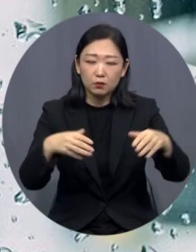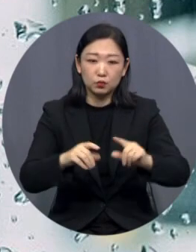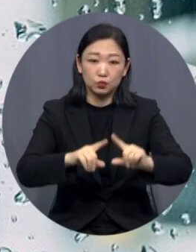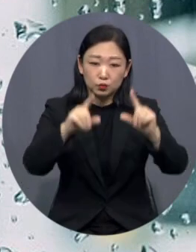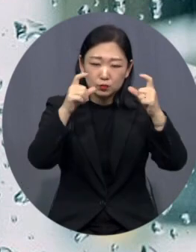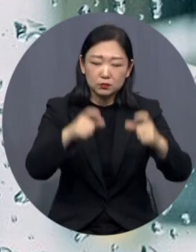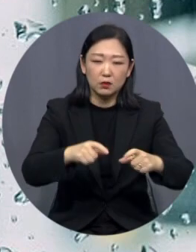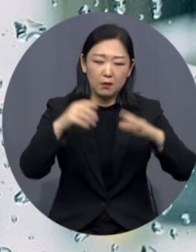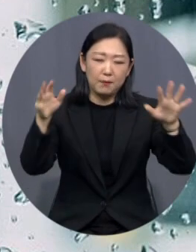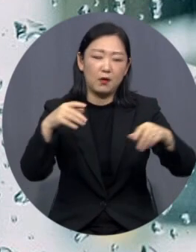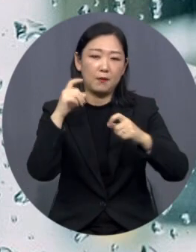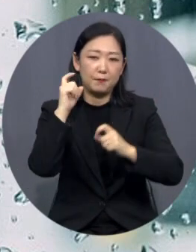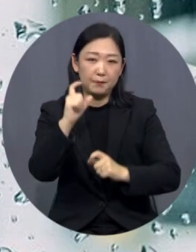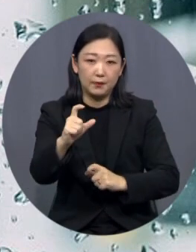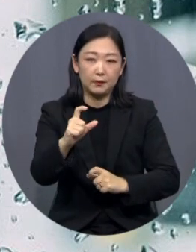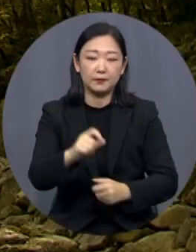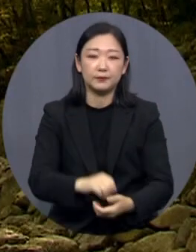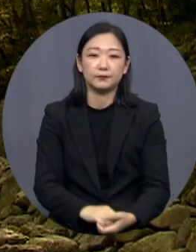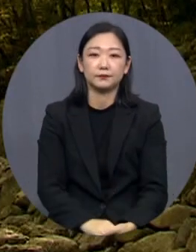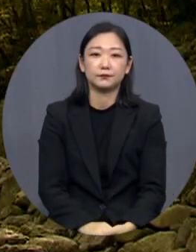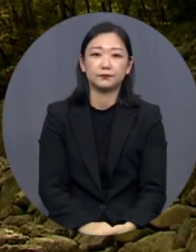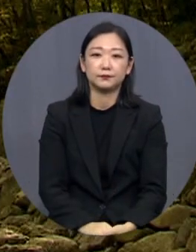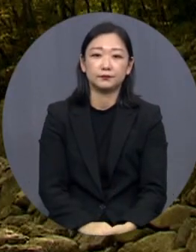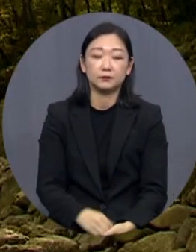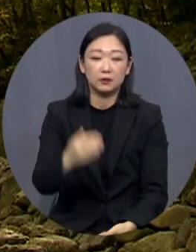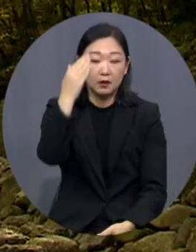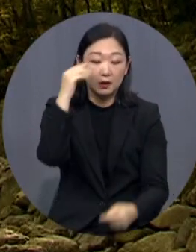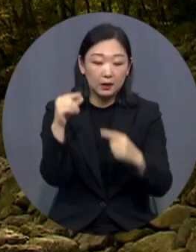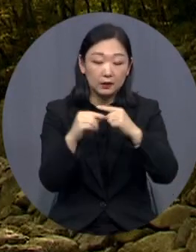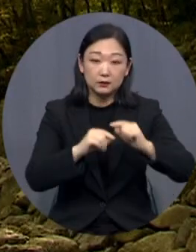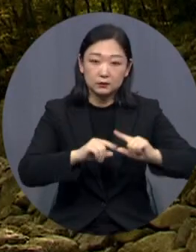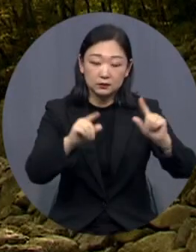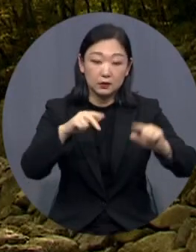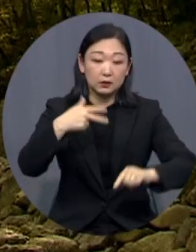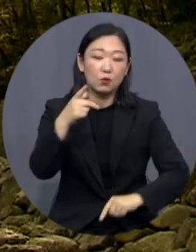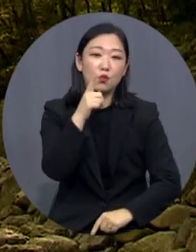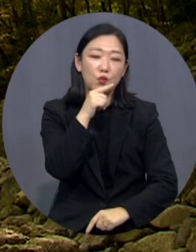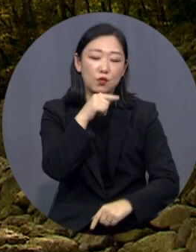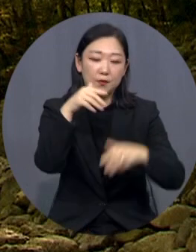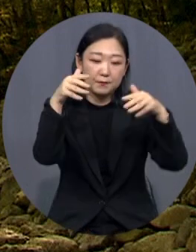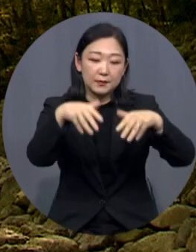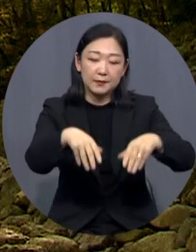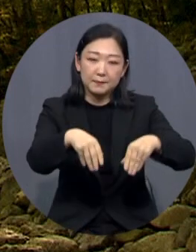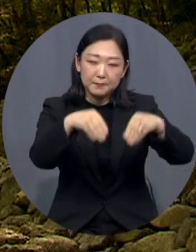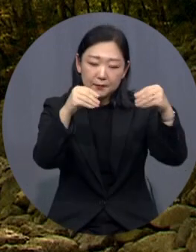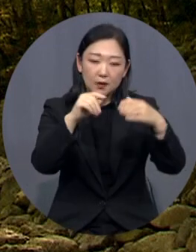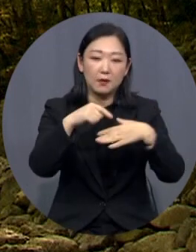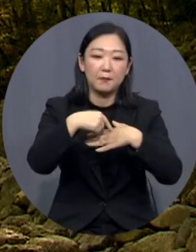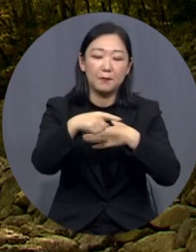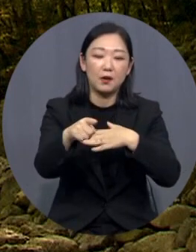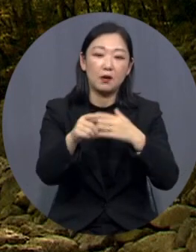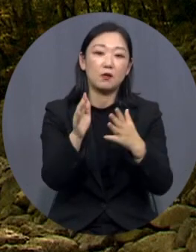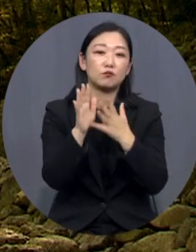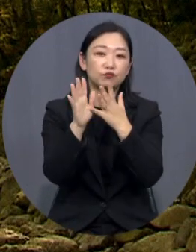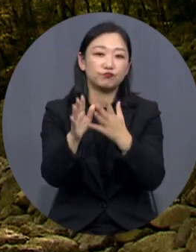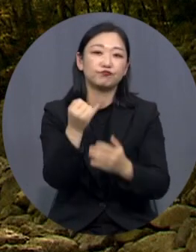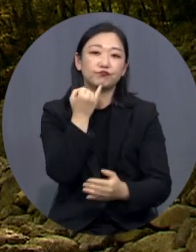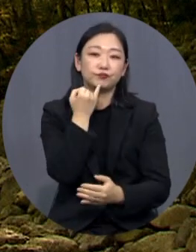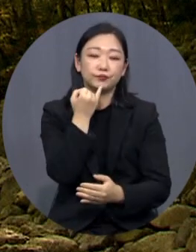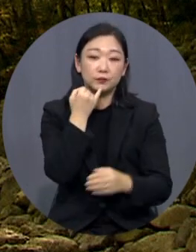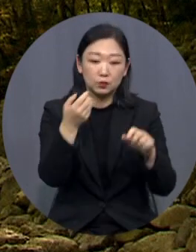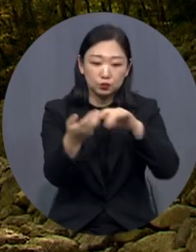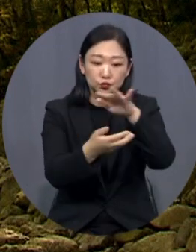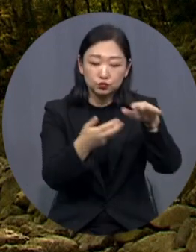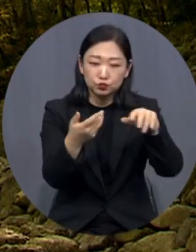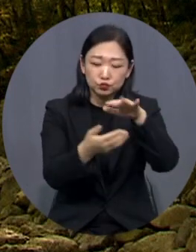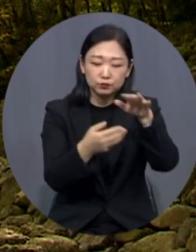지역은 바람이 강하게 불겠습니다 한글날인 다음 주 월요일에는 비가 그쳐서 바깥 나들이하기 좋겠는데요 구름낀